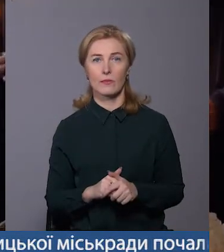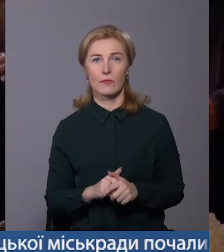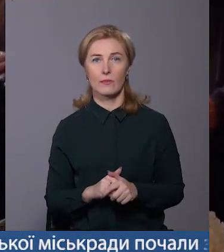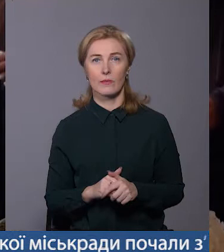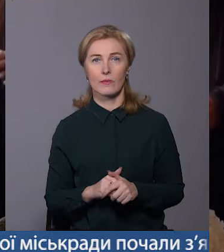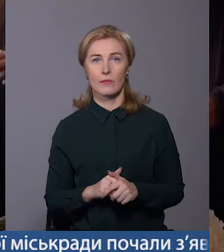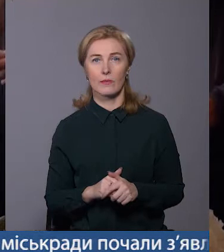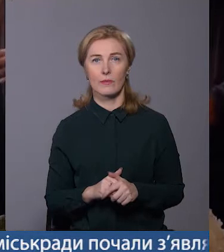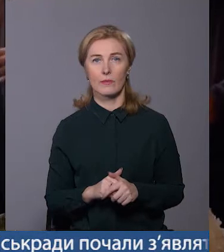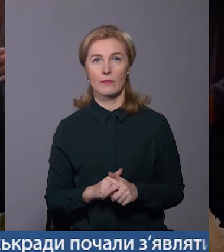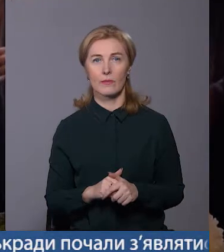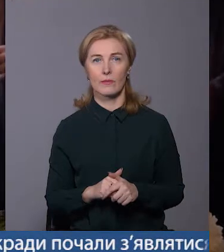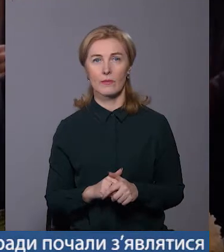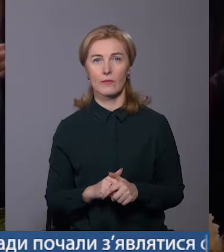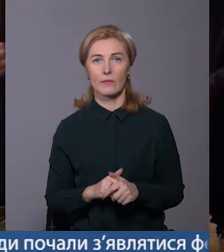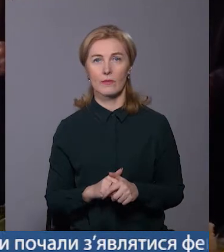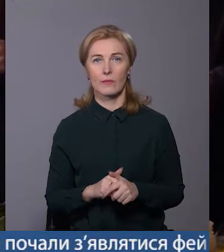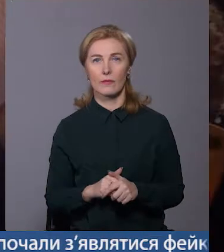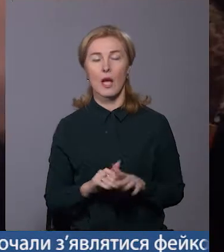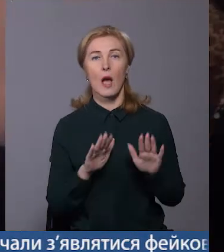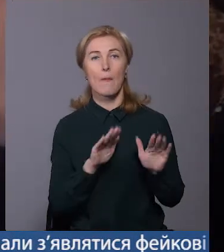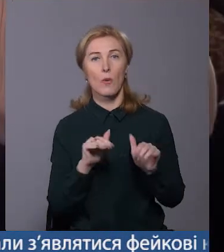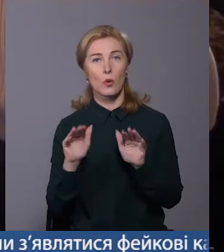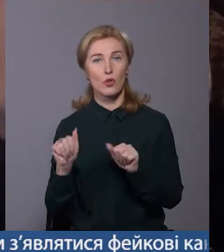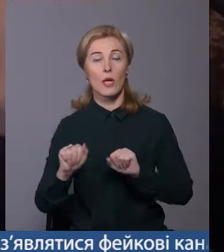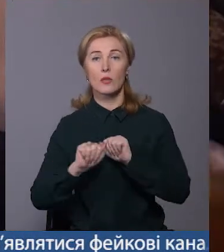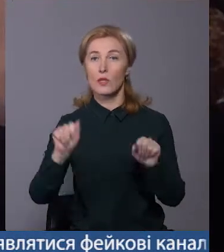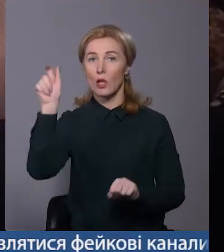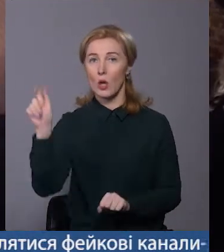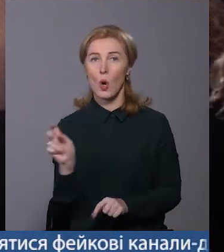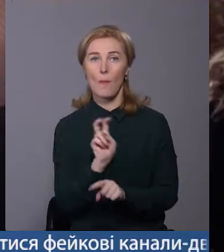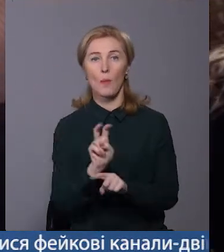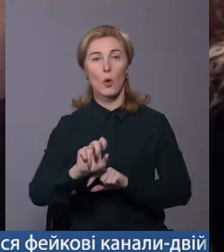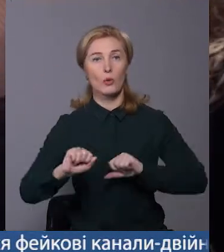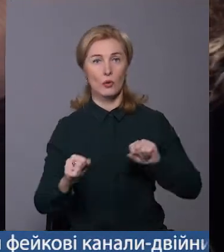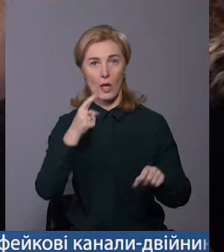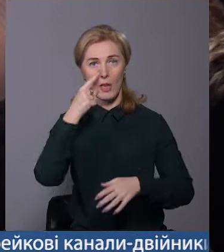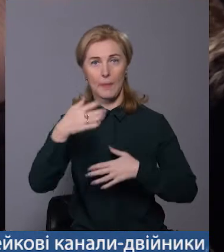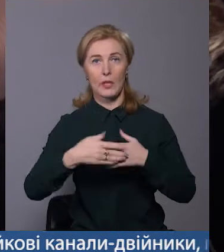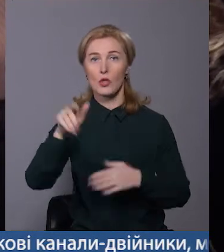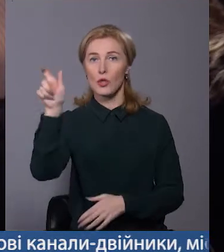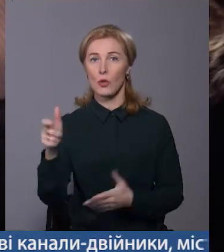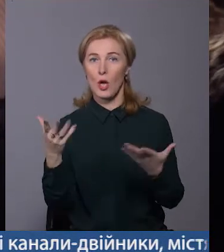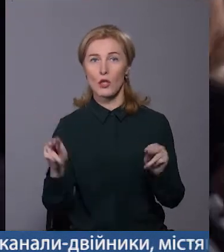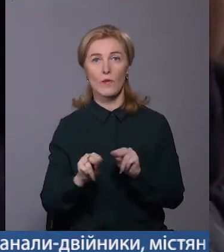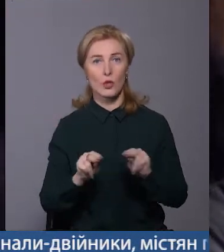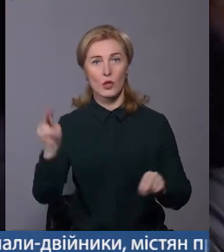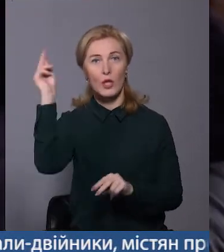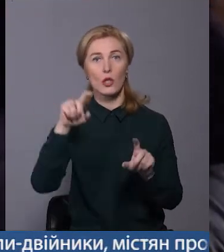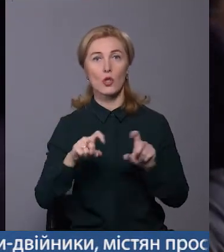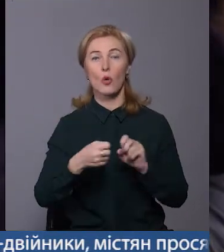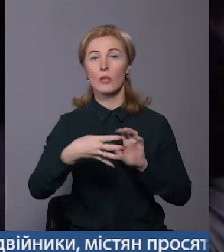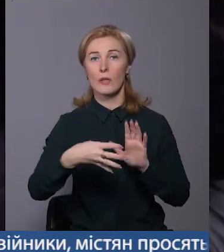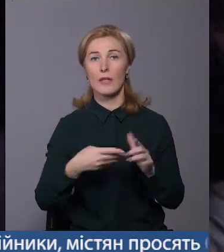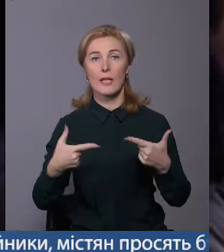душу, спочилого раба Твого. Попрощатись з героєм прийшли його друзі та найближчі люди. А ще вчителі школи 19, в